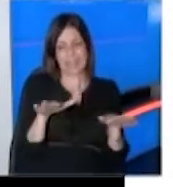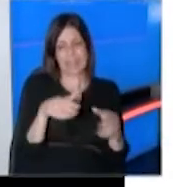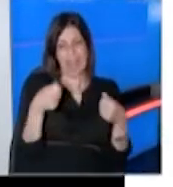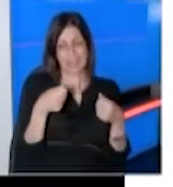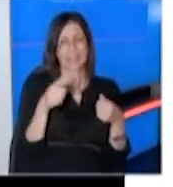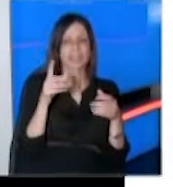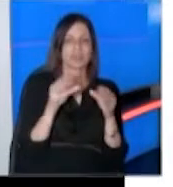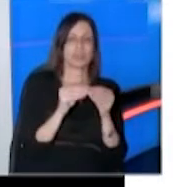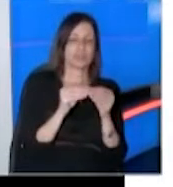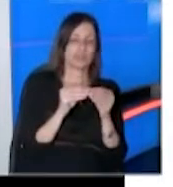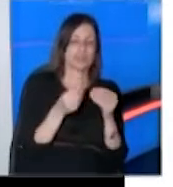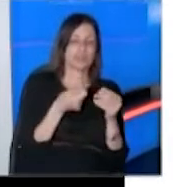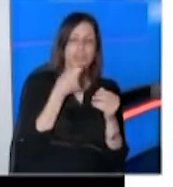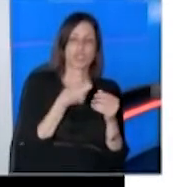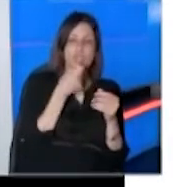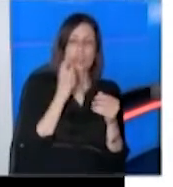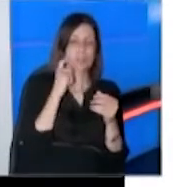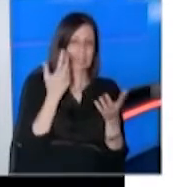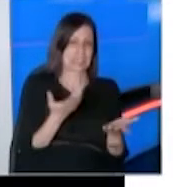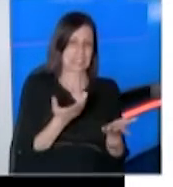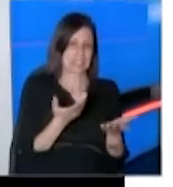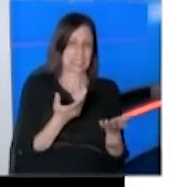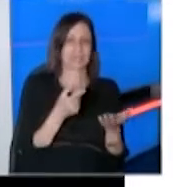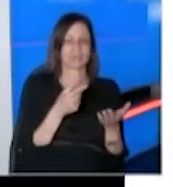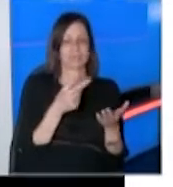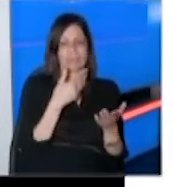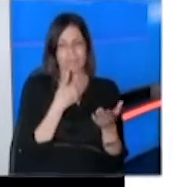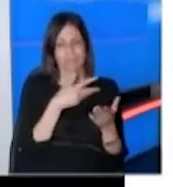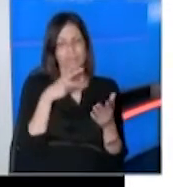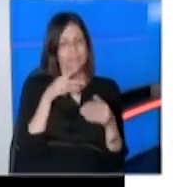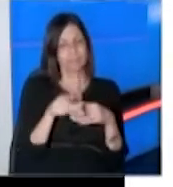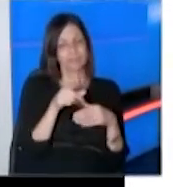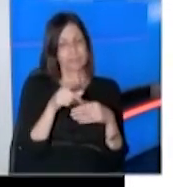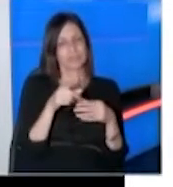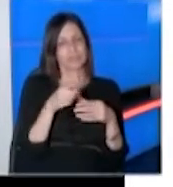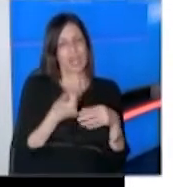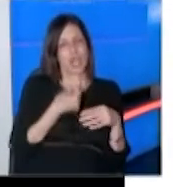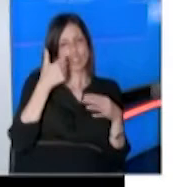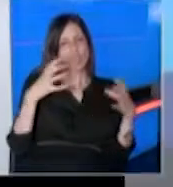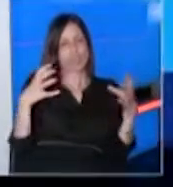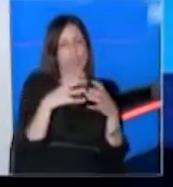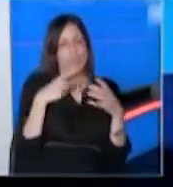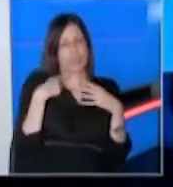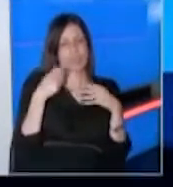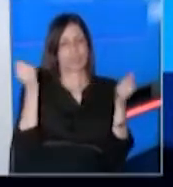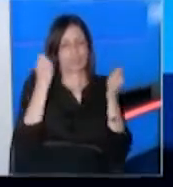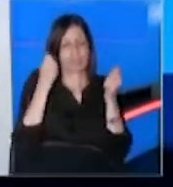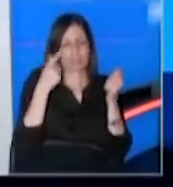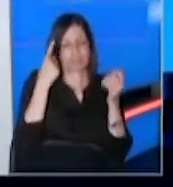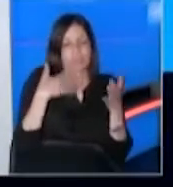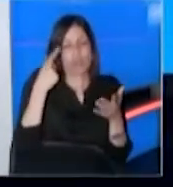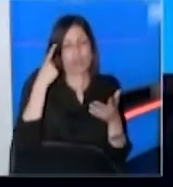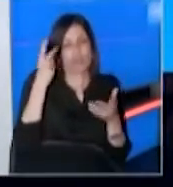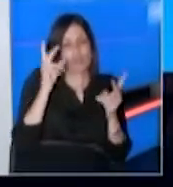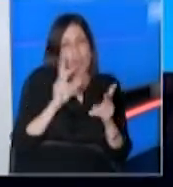תשלום מצחיק של דמי איוון. חתך את זה. ואז כל ראשי התנועות נכנסו לפאניקה. מה קורה פה? אנחנו חשבנו